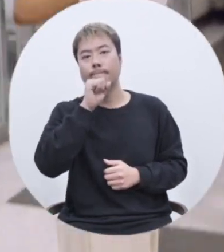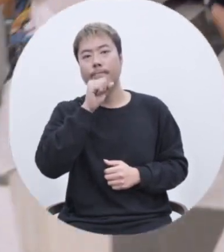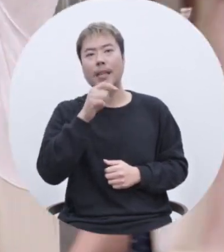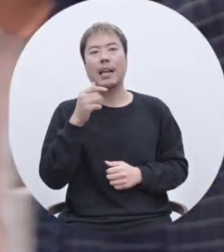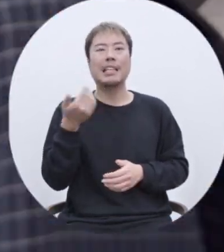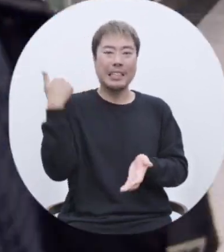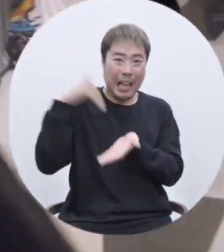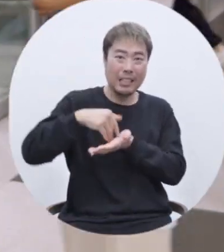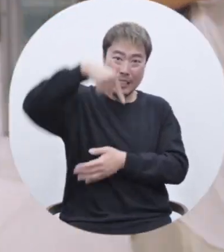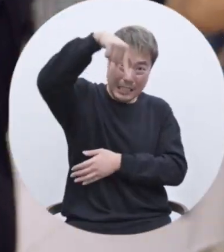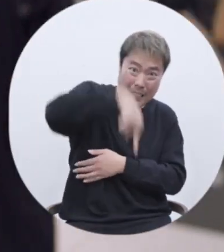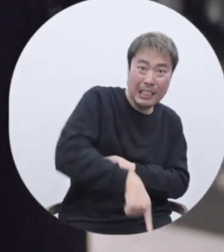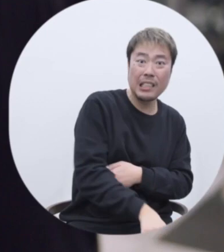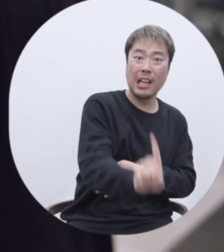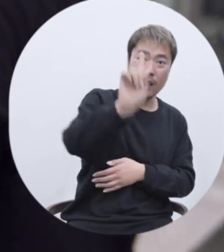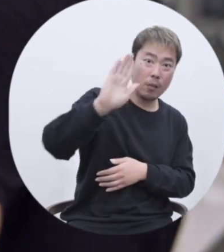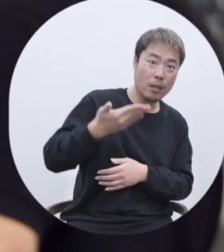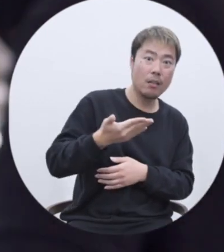다시 내려가서 가야 되는 건가?